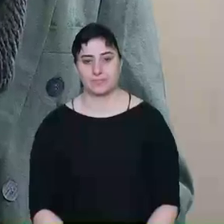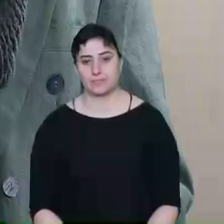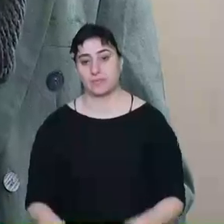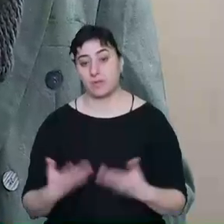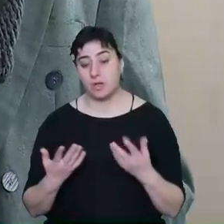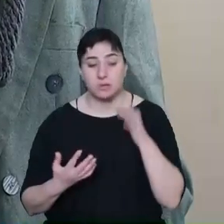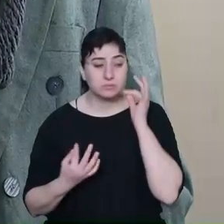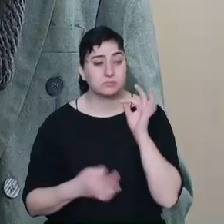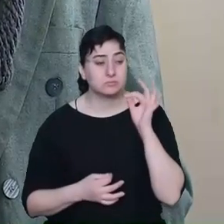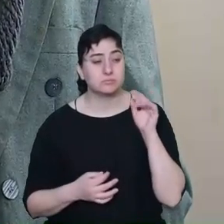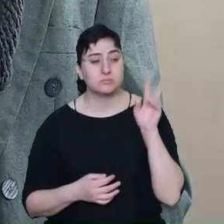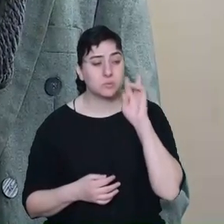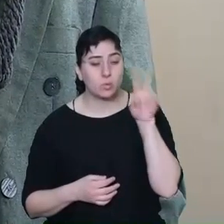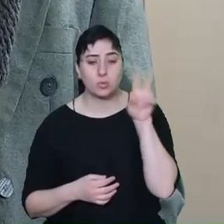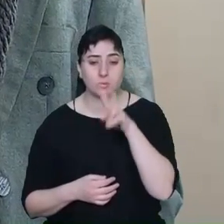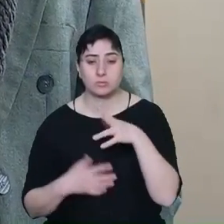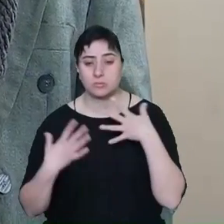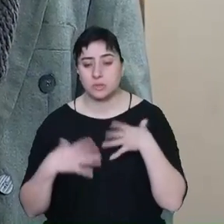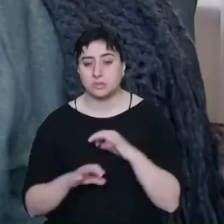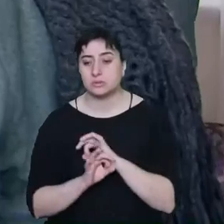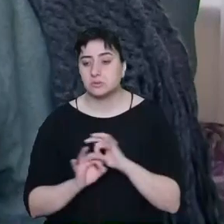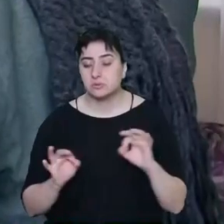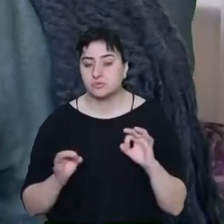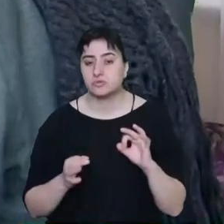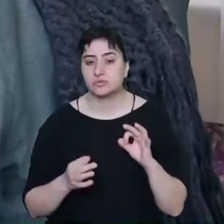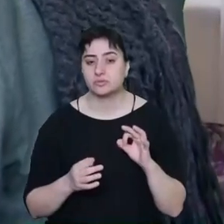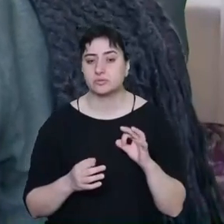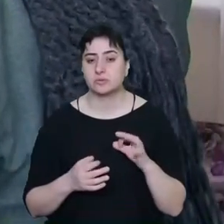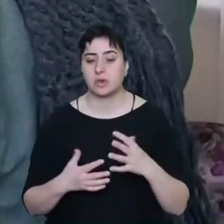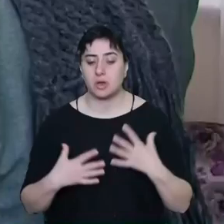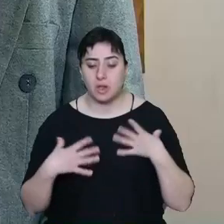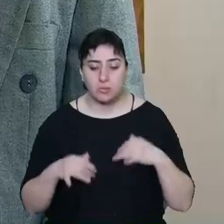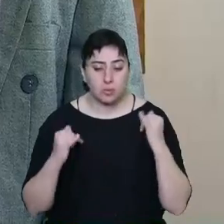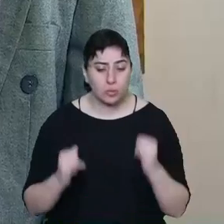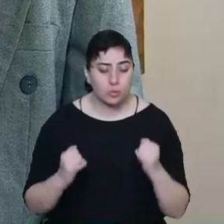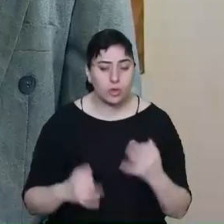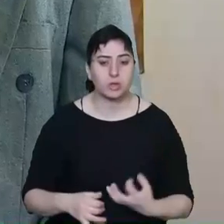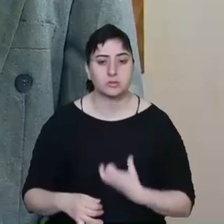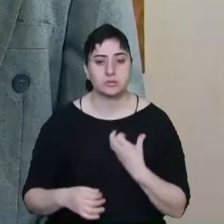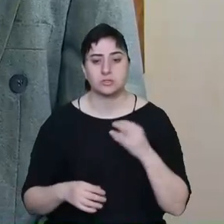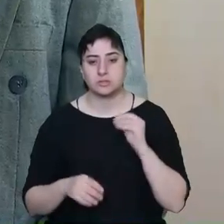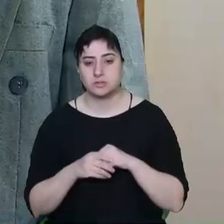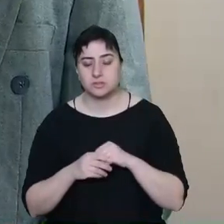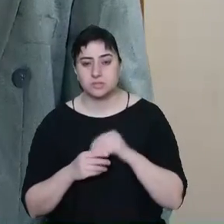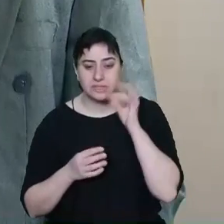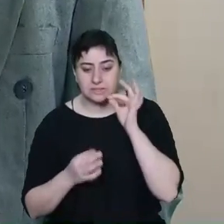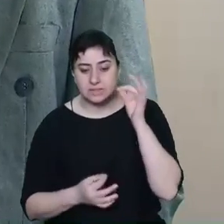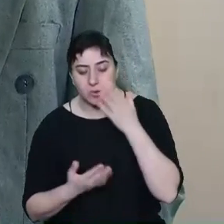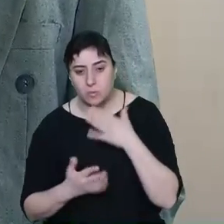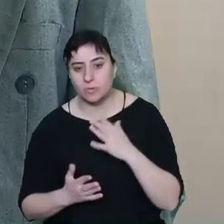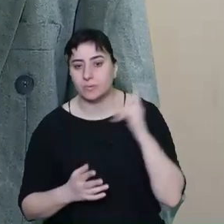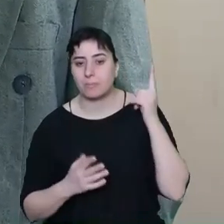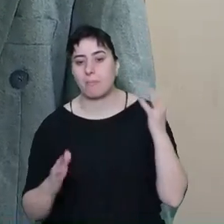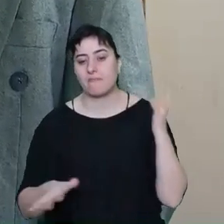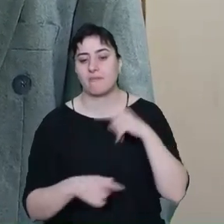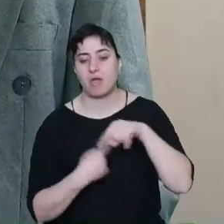Öyle insanlar gördüm. Üzerlerinde kıyafet yoktu. Öyle kıyafetler gördüm. İçinde insan yoktu demiş